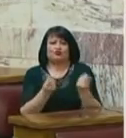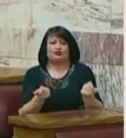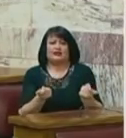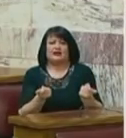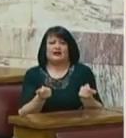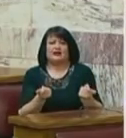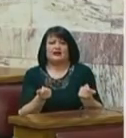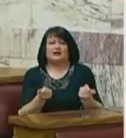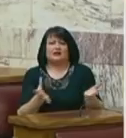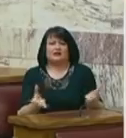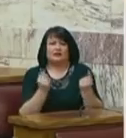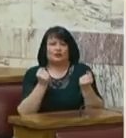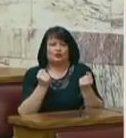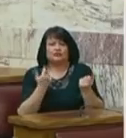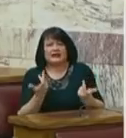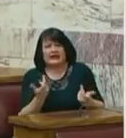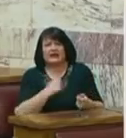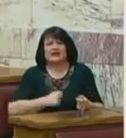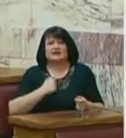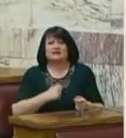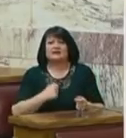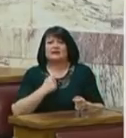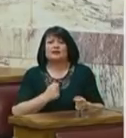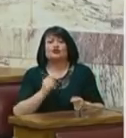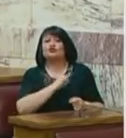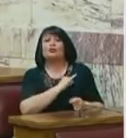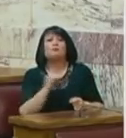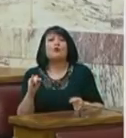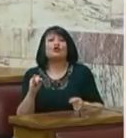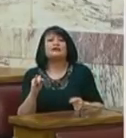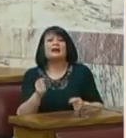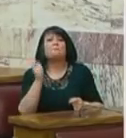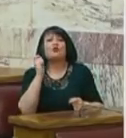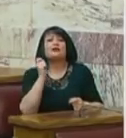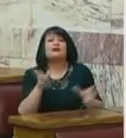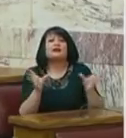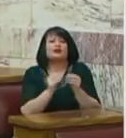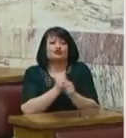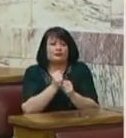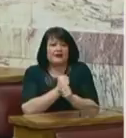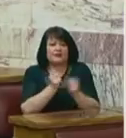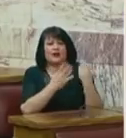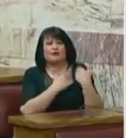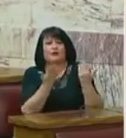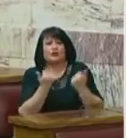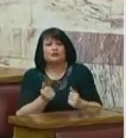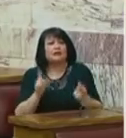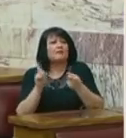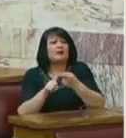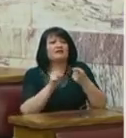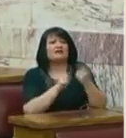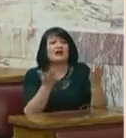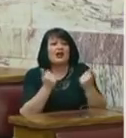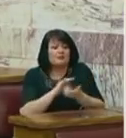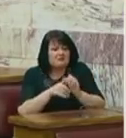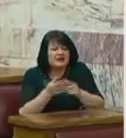ή δυστυχώς δεν διασταυρώθηκα ποτέ με την πολιτική φαρμάκου. Ούτε είχα αρμοδιότητα, ούτε έκανα καμιά επαφή, ούτε